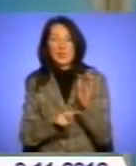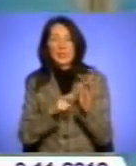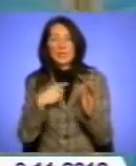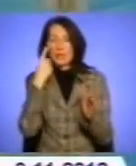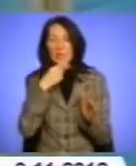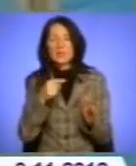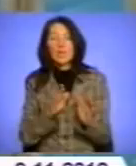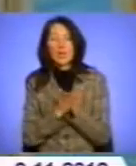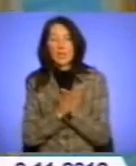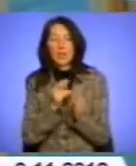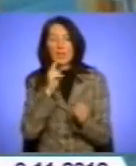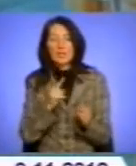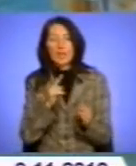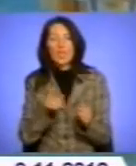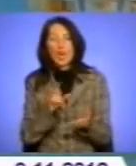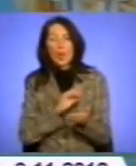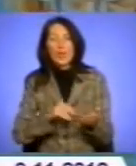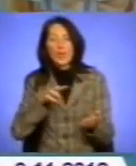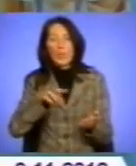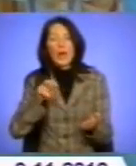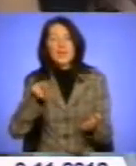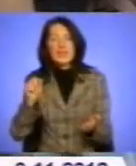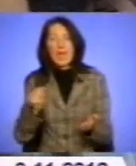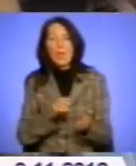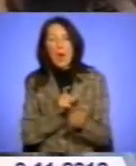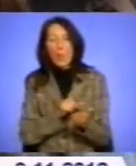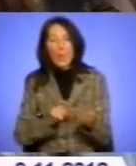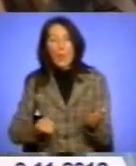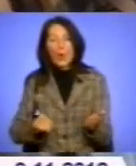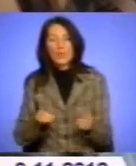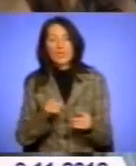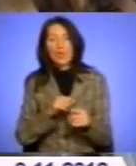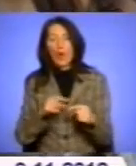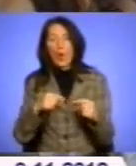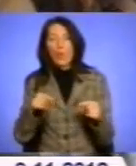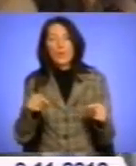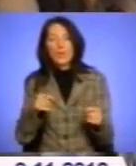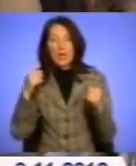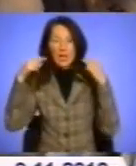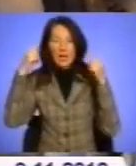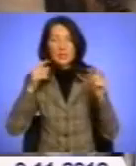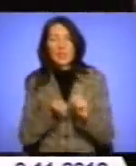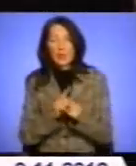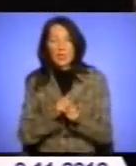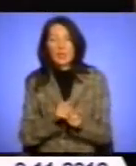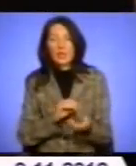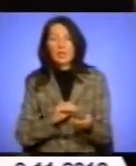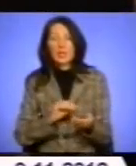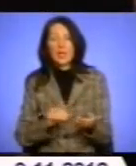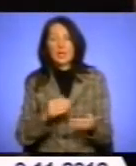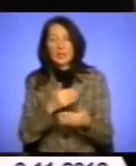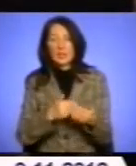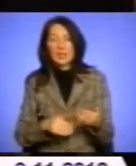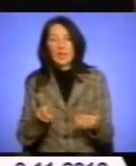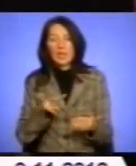цикл романів Мазепа, повісті, оповідання, казки, спогади, переклади, літературознавчі критичні нариси, статті літературного